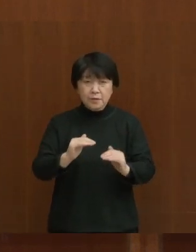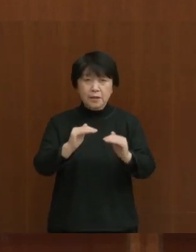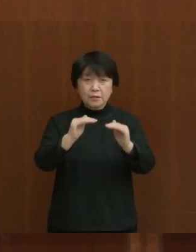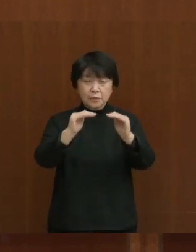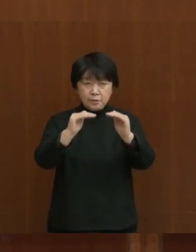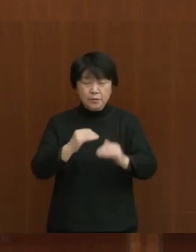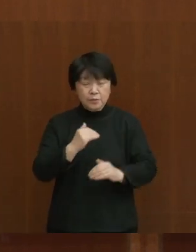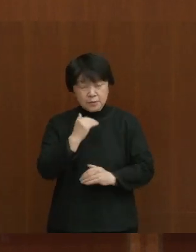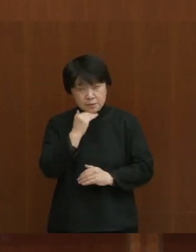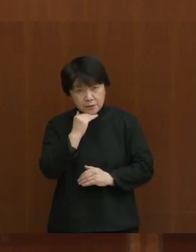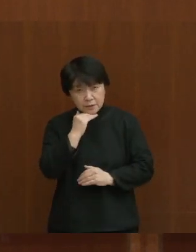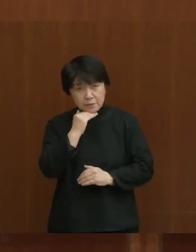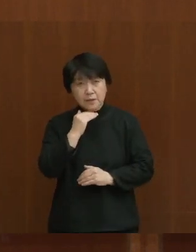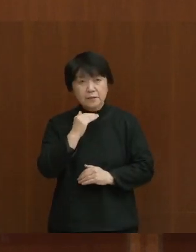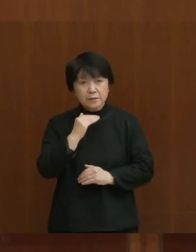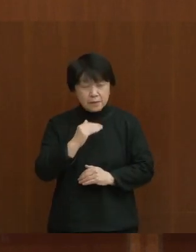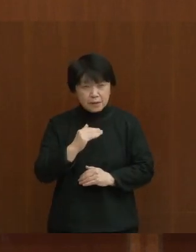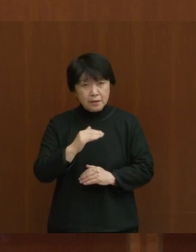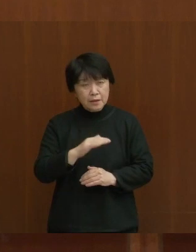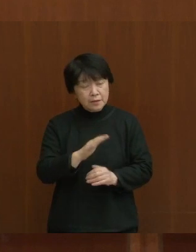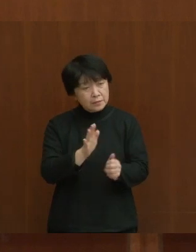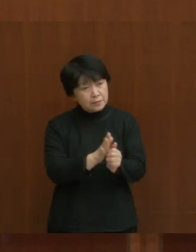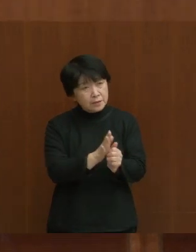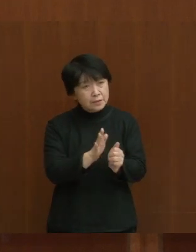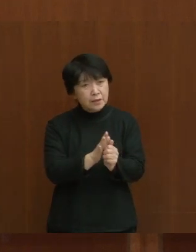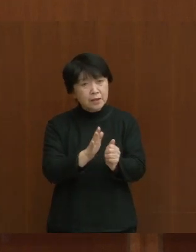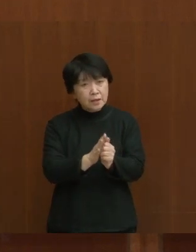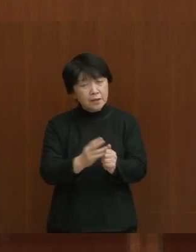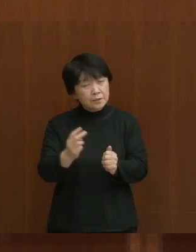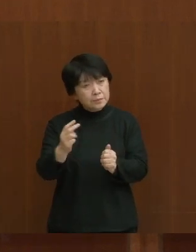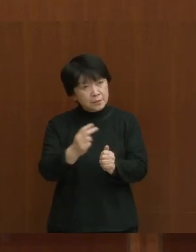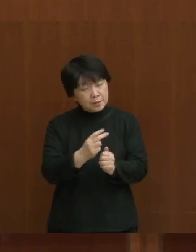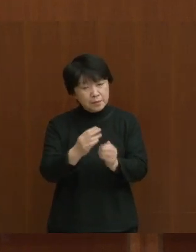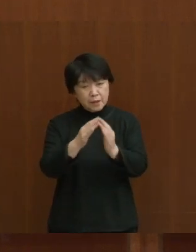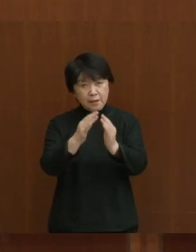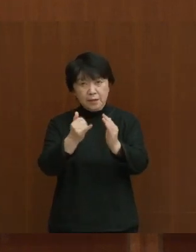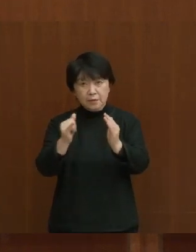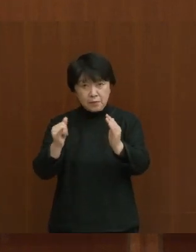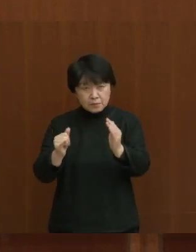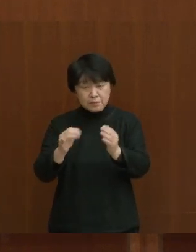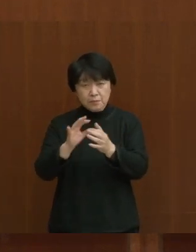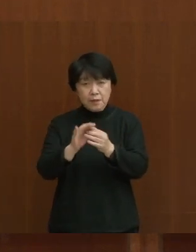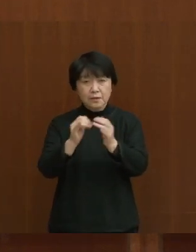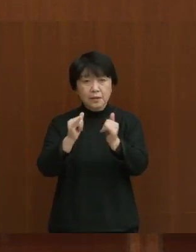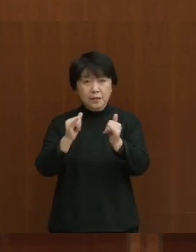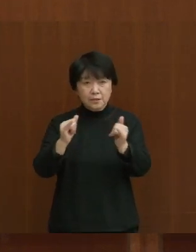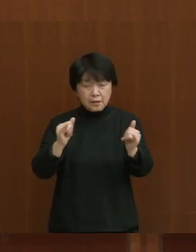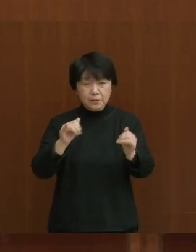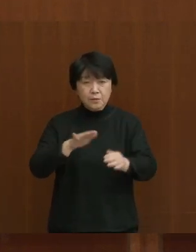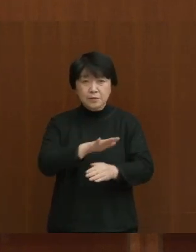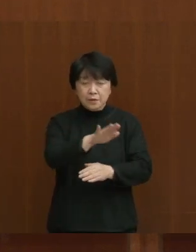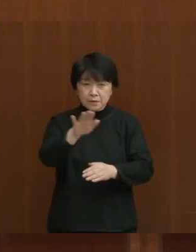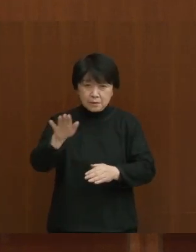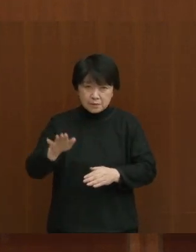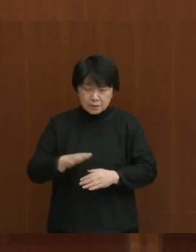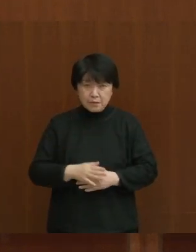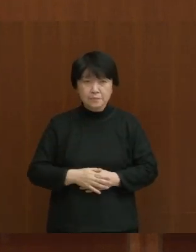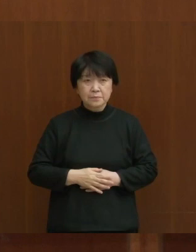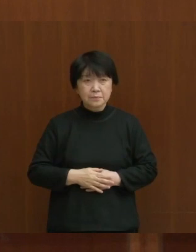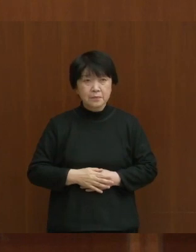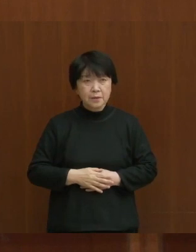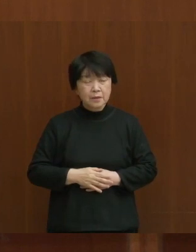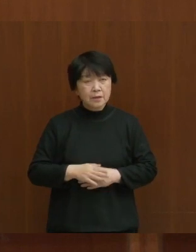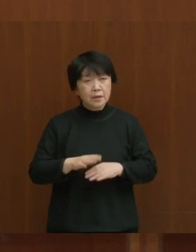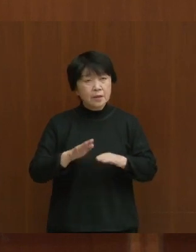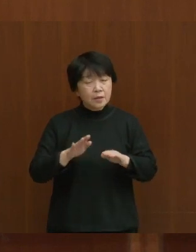って支え見守ってこられましたご家族や関係者の皆様方に対しまして、本学